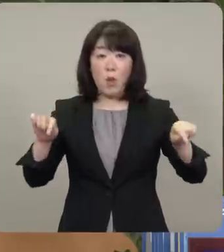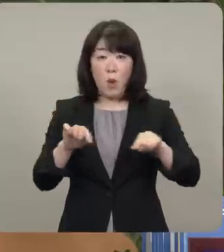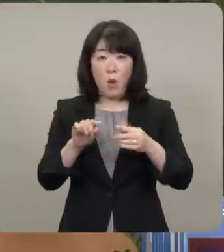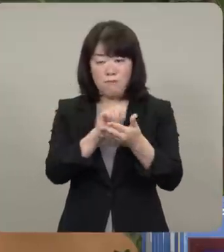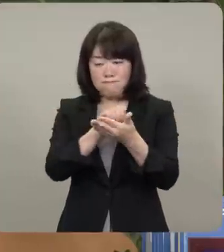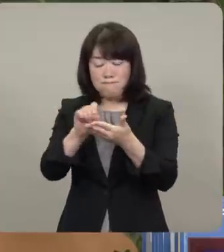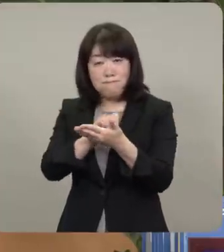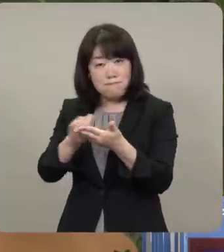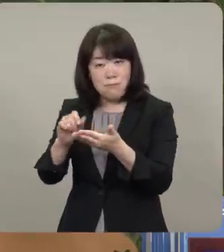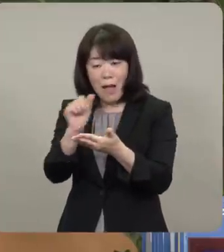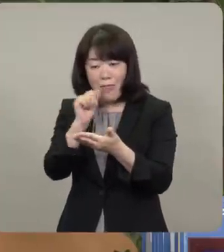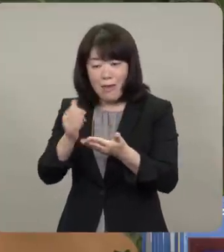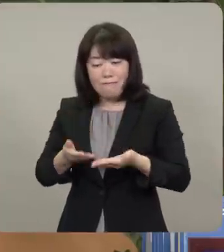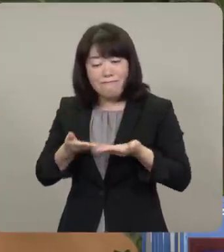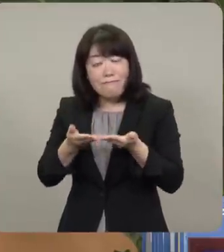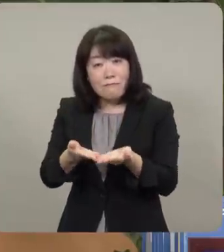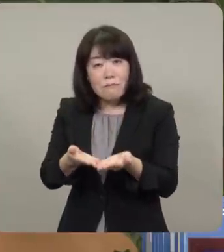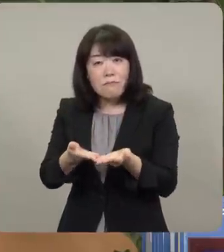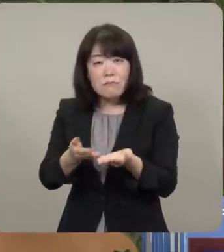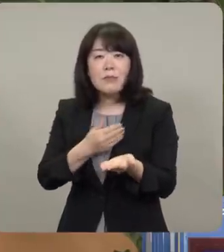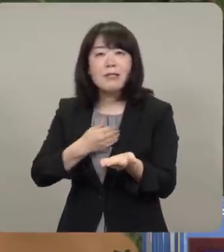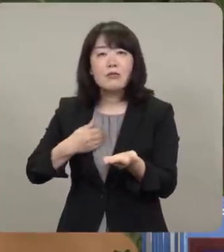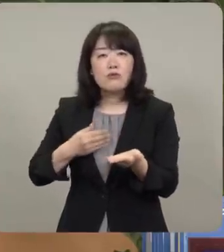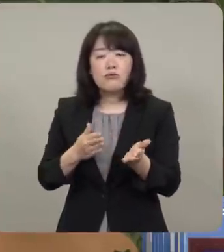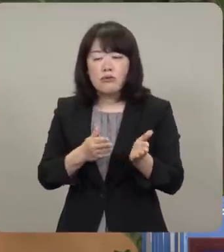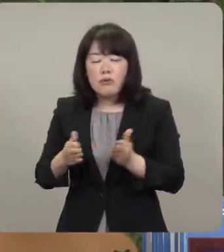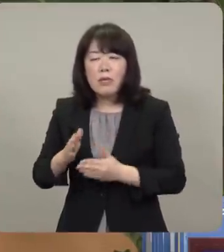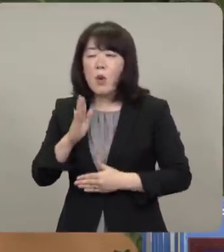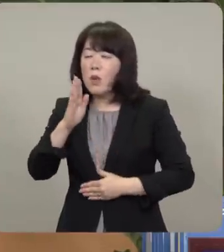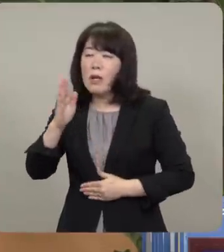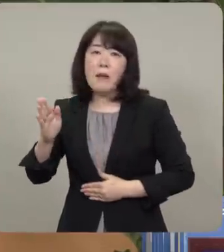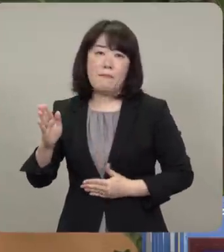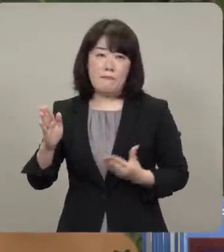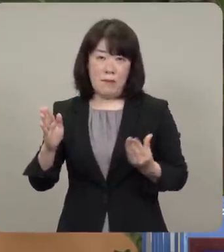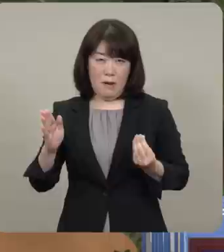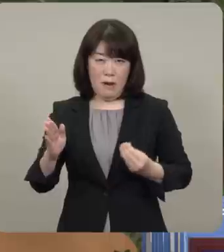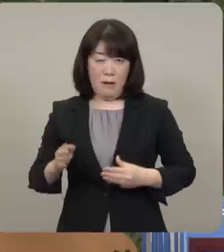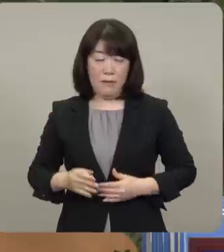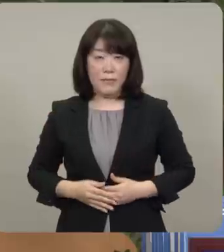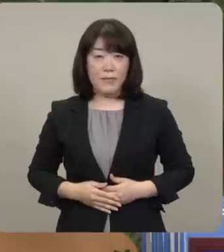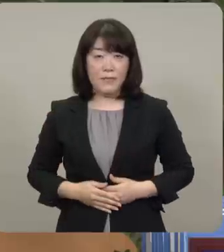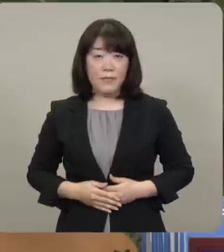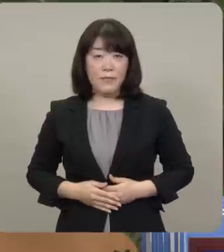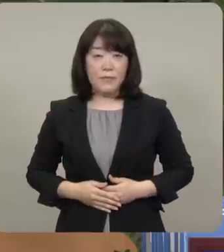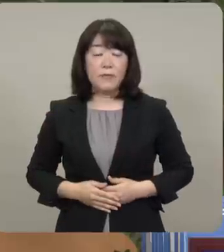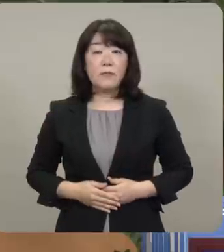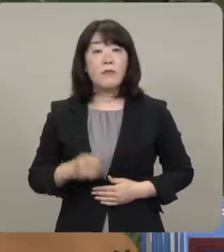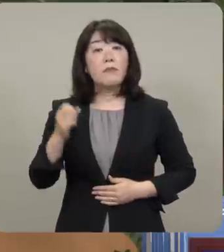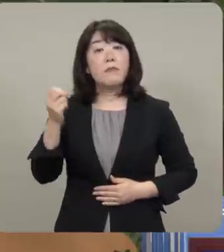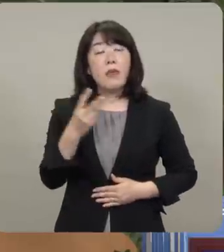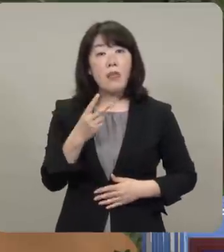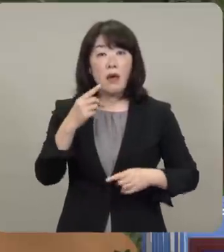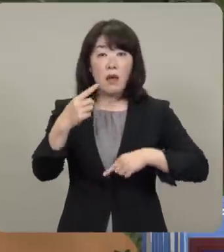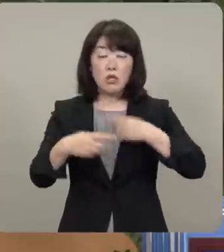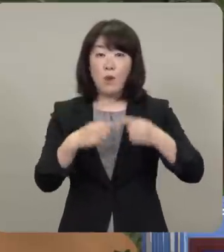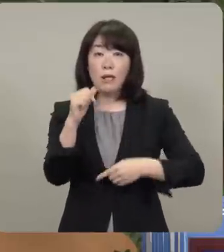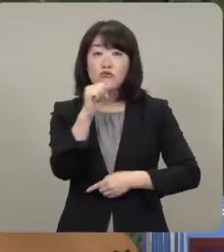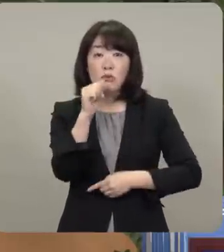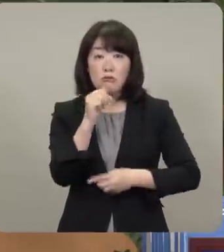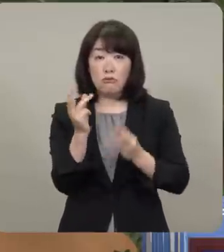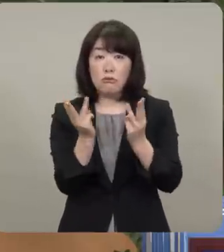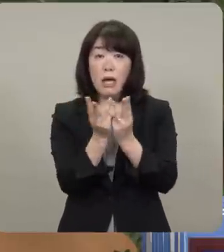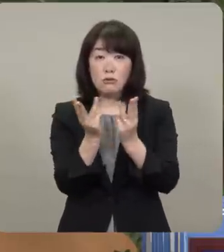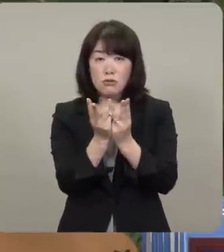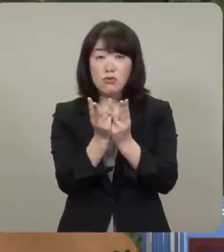ができるようにして欲しいとお願いをいたしましたまた手話通訳者の数は